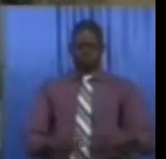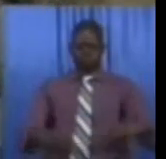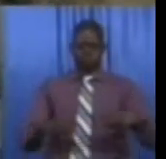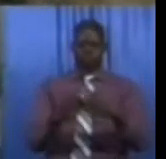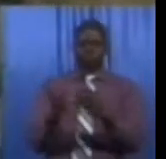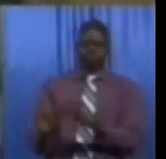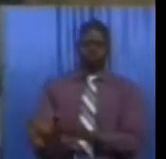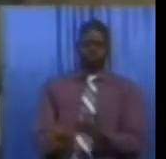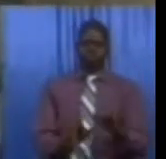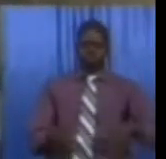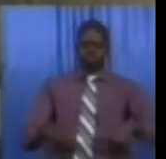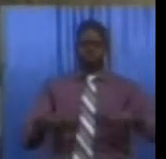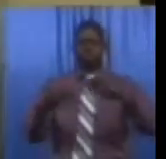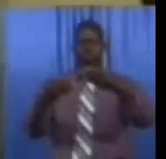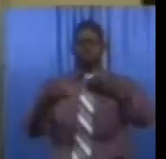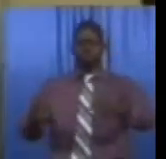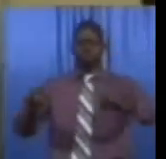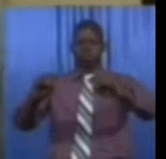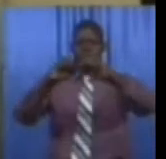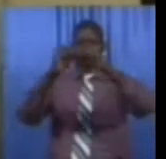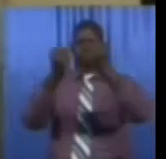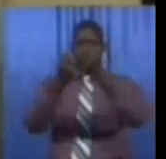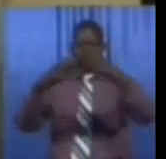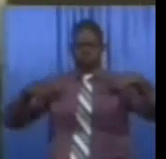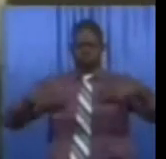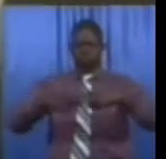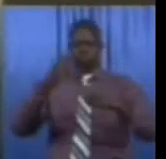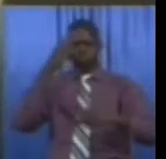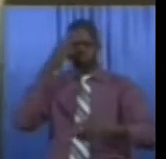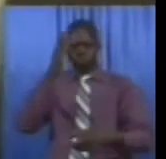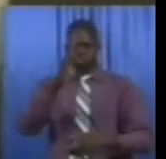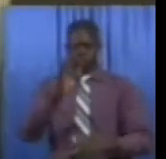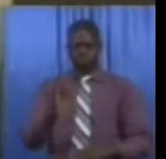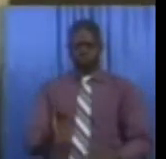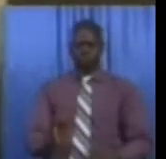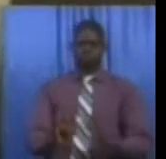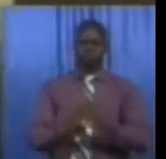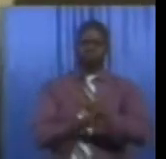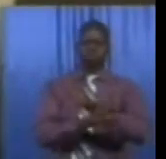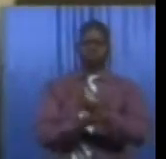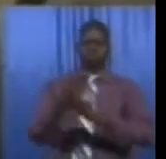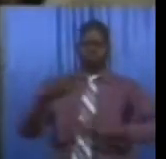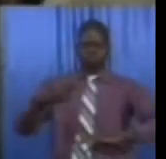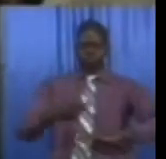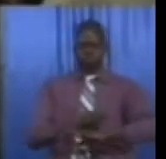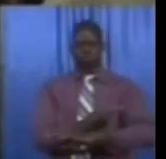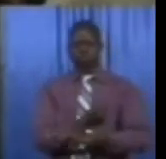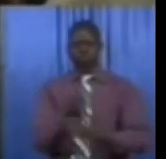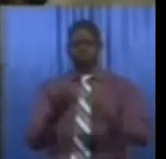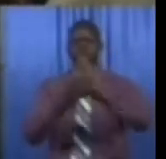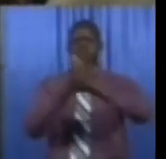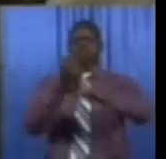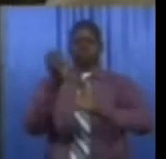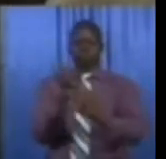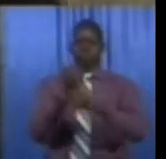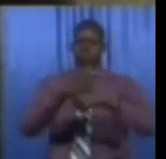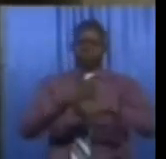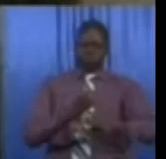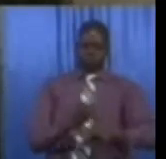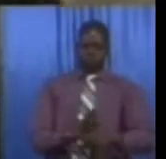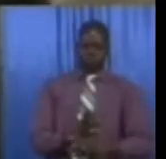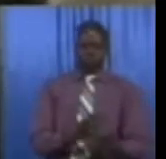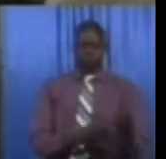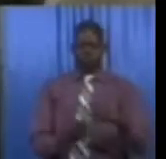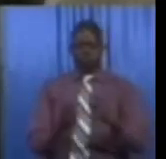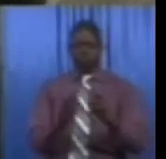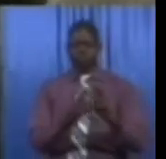réaliser a été confiée à la Sonabel pour le Burkina et à Gridco pour le Ghana. Et les experts de l'ingénieur conseil sont ici